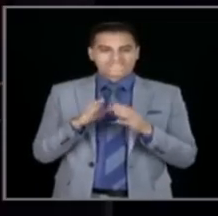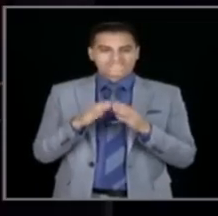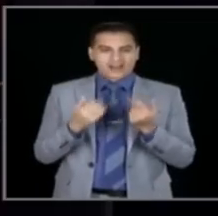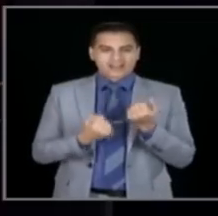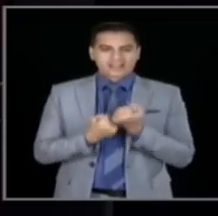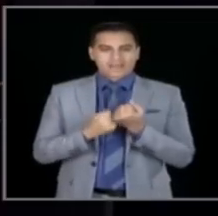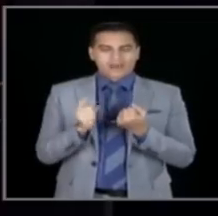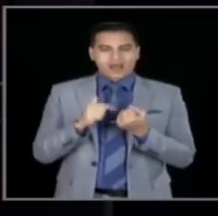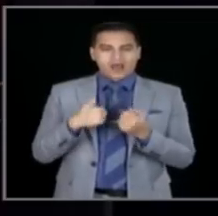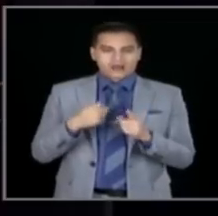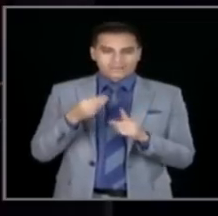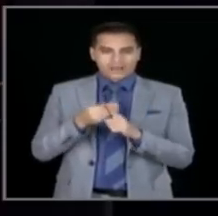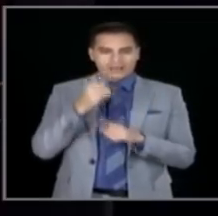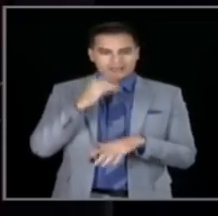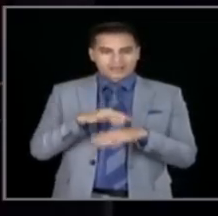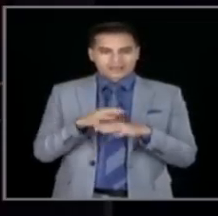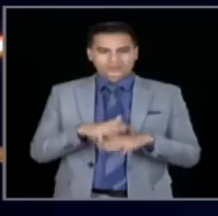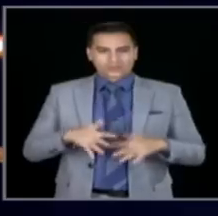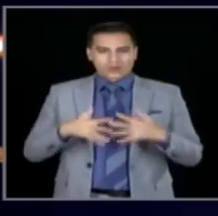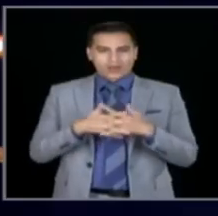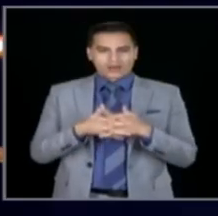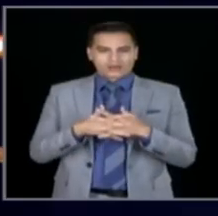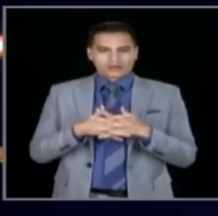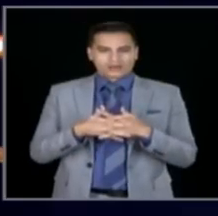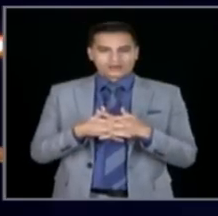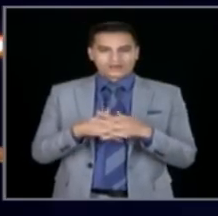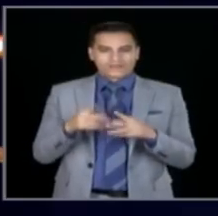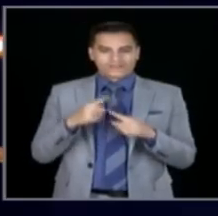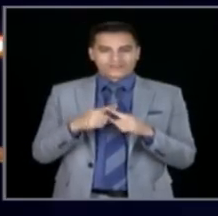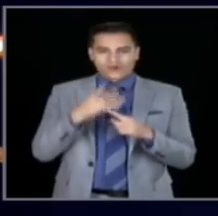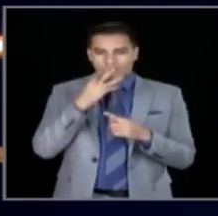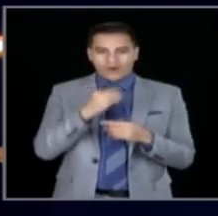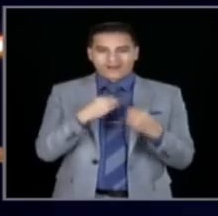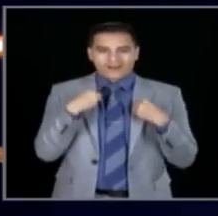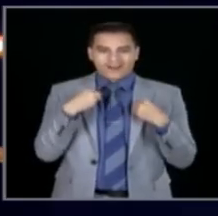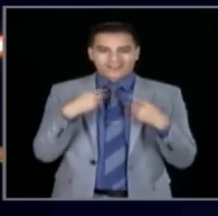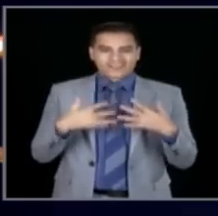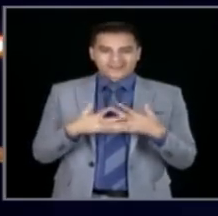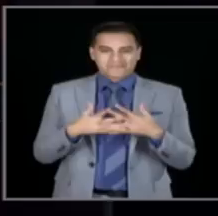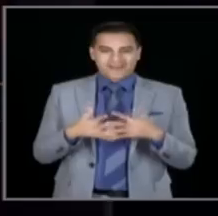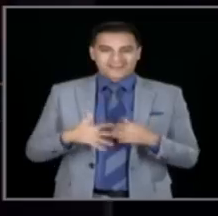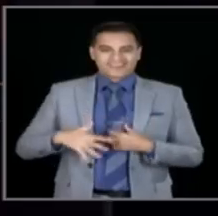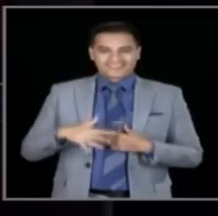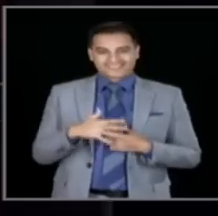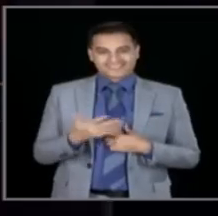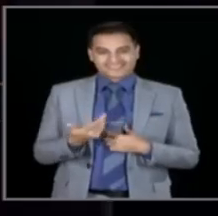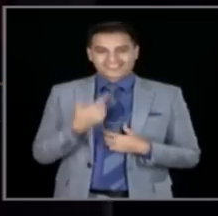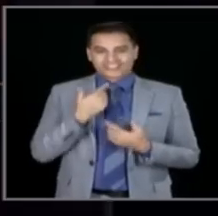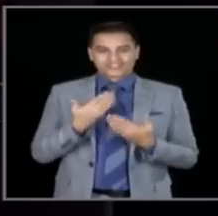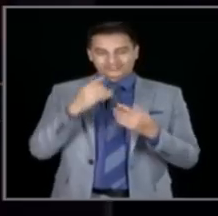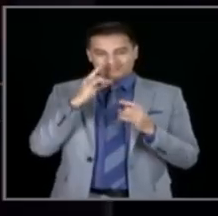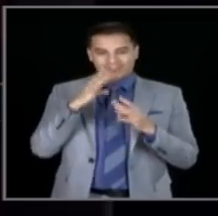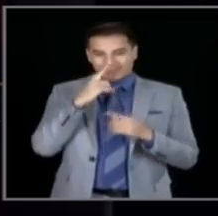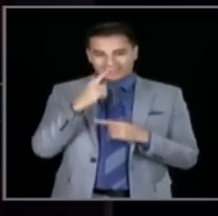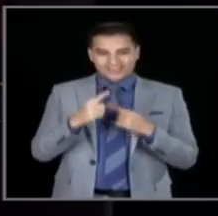احنا مكان بيحتوي الناس كلها. صح. في روح رياضيه. روح رياضيه. روح رياضيه كمان. ان شاء الله يبقى في تعاون